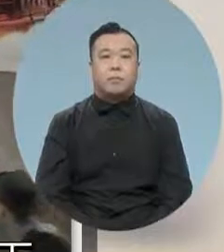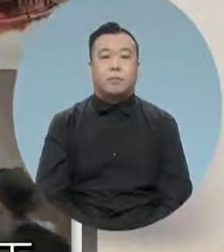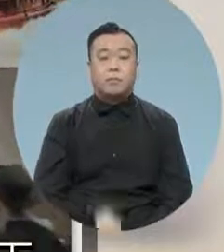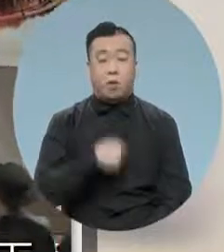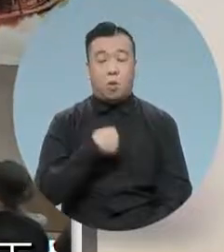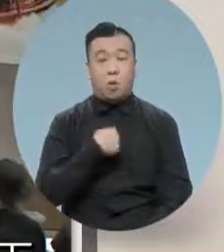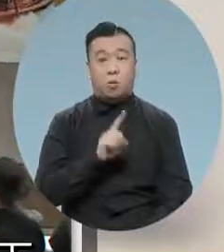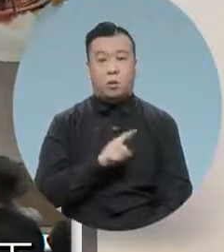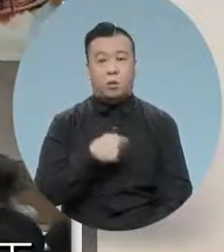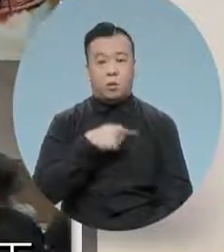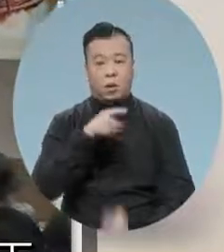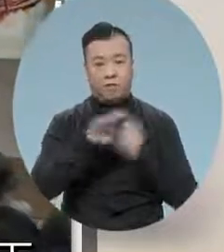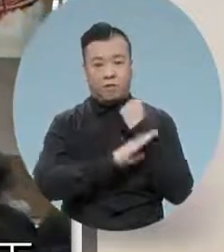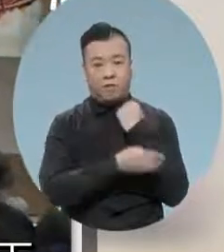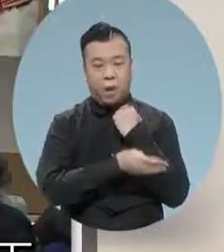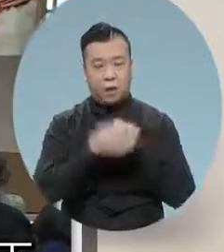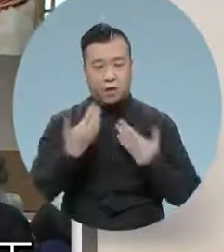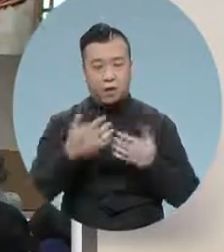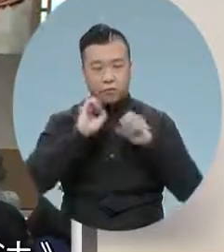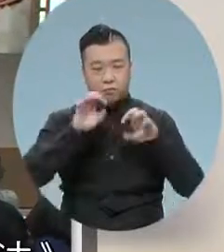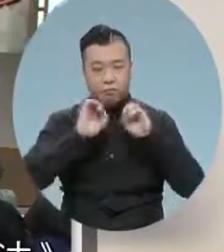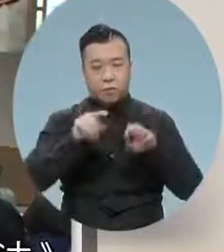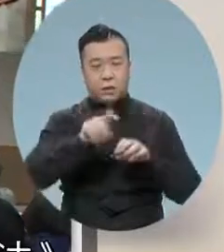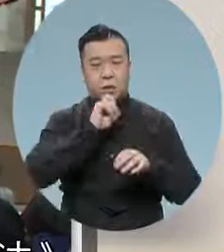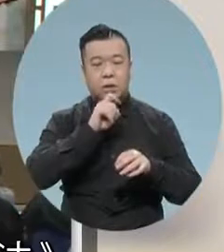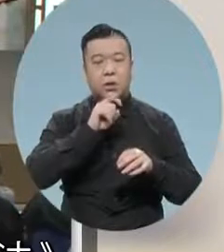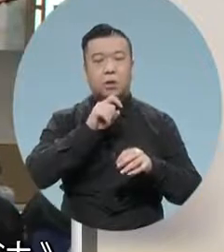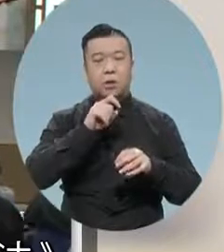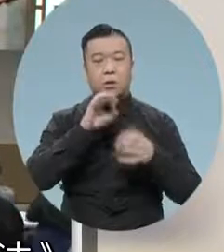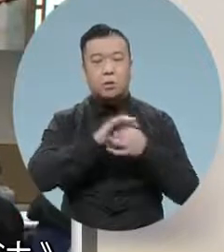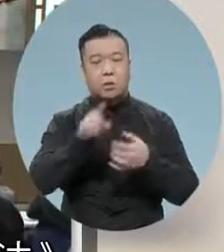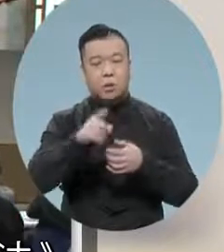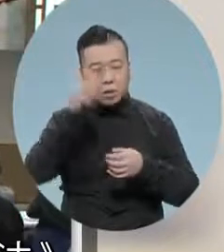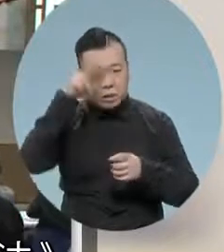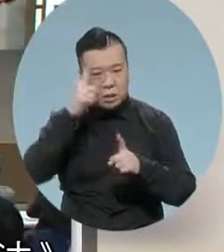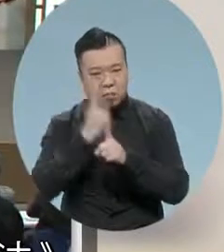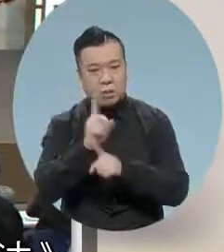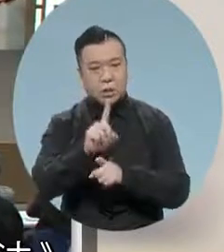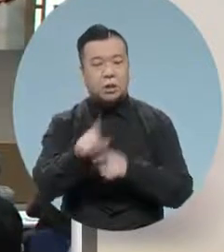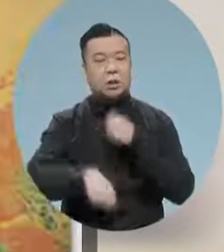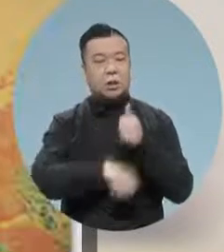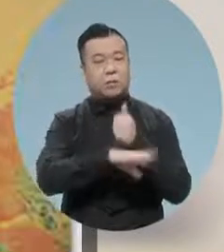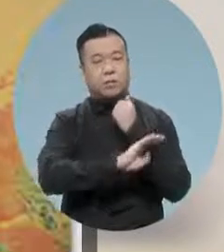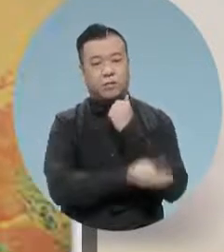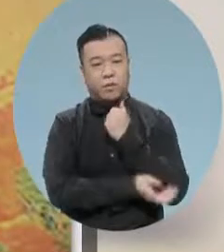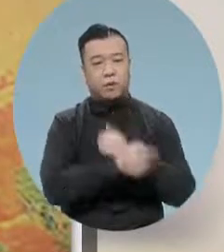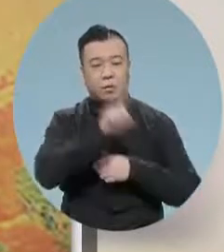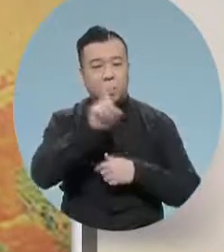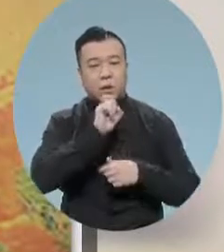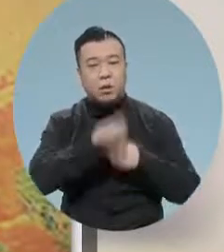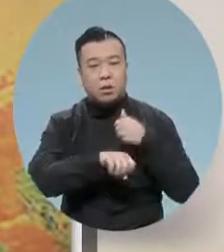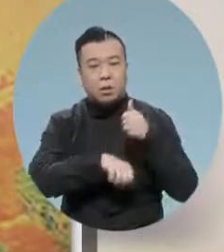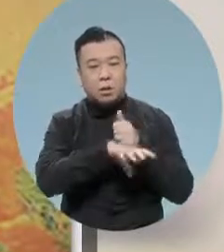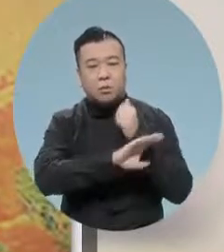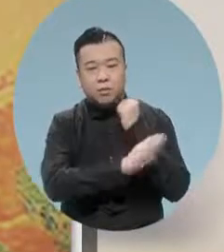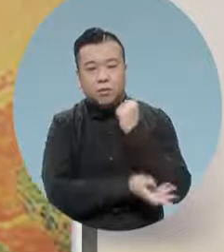我咧就從法律嘅角度啊，開始同大家探討一下喺我哋身邊最貼身嘅就係基本法。點解有基本法？其實好簡單，